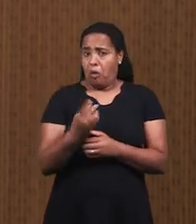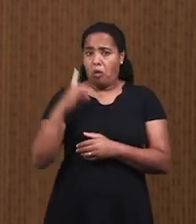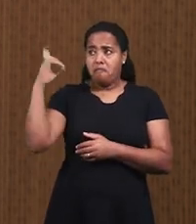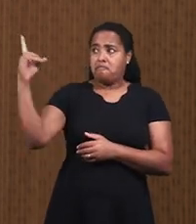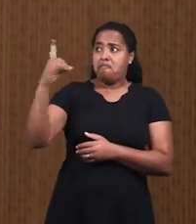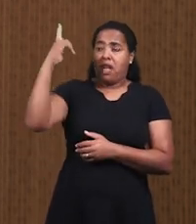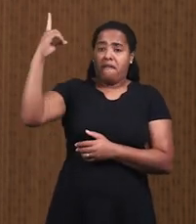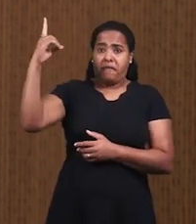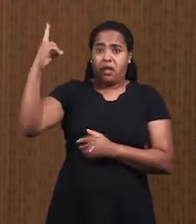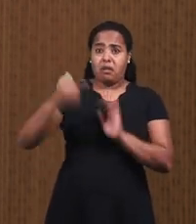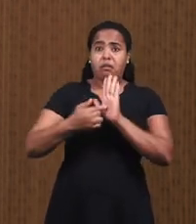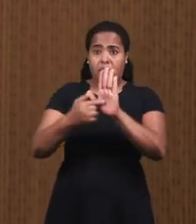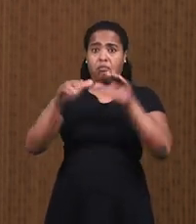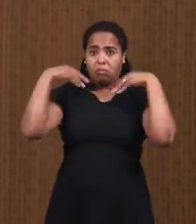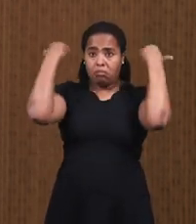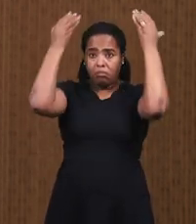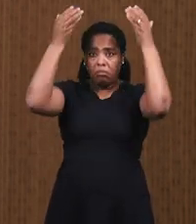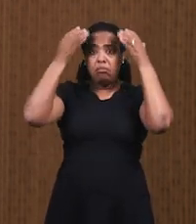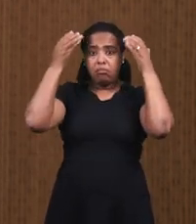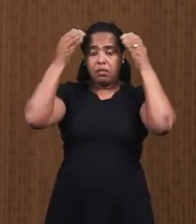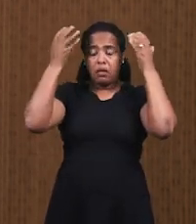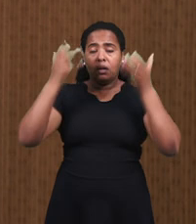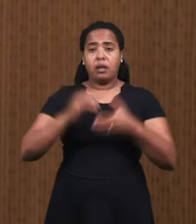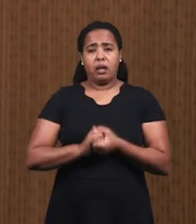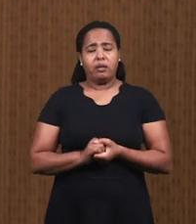да, Навин,